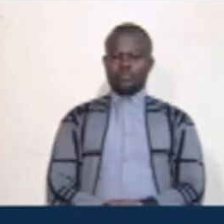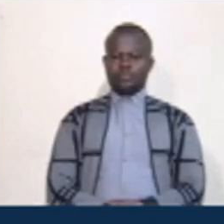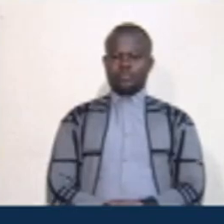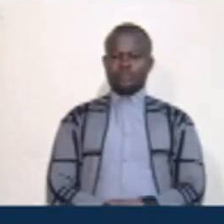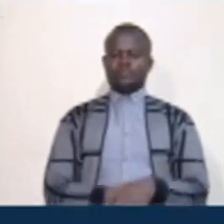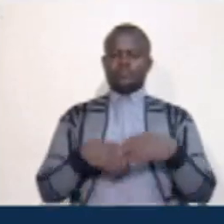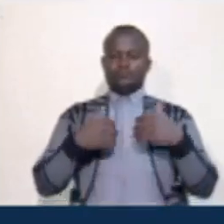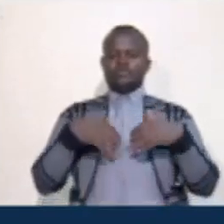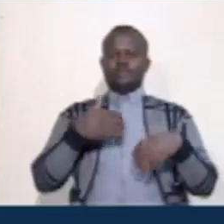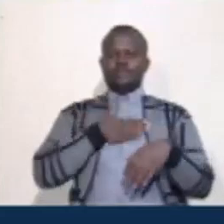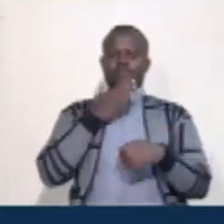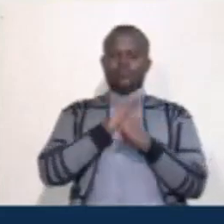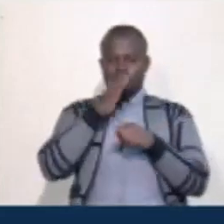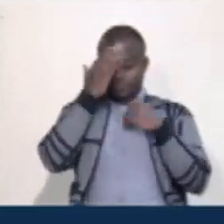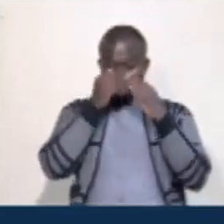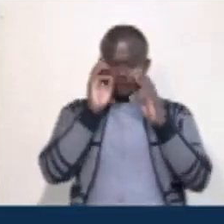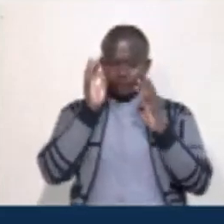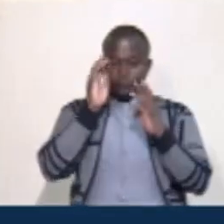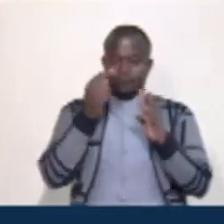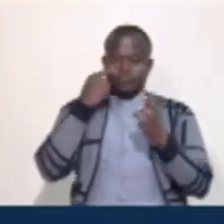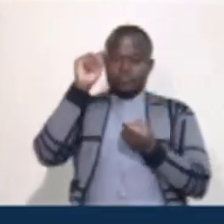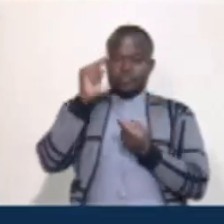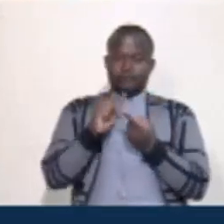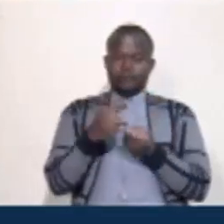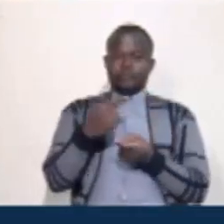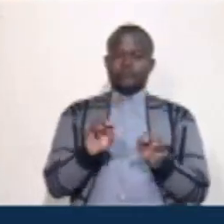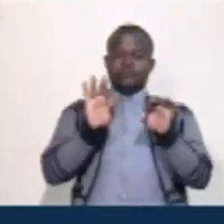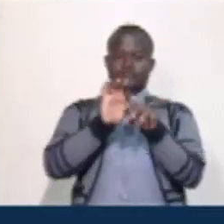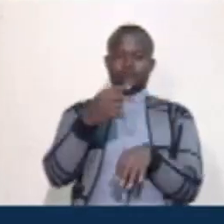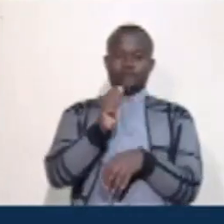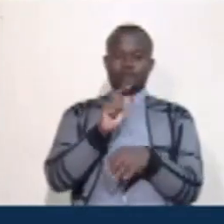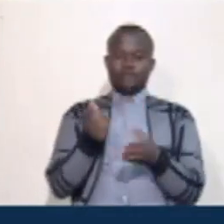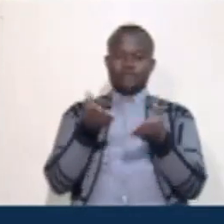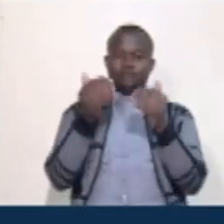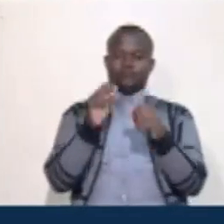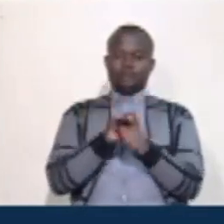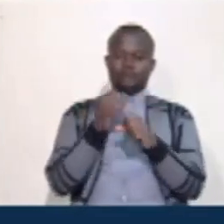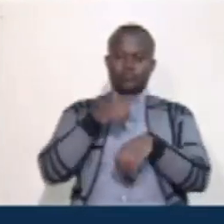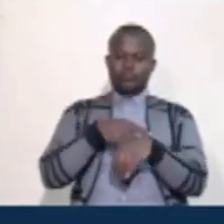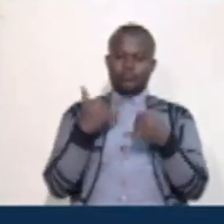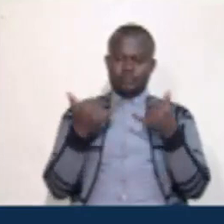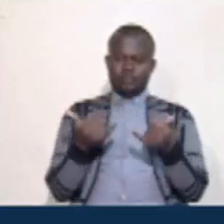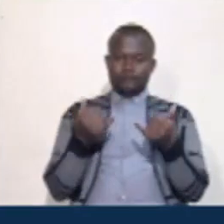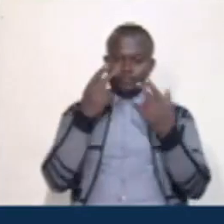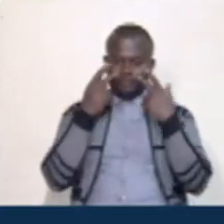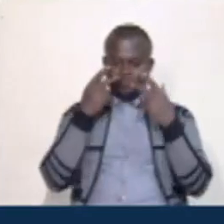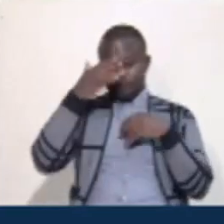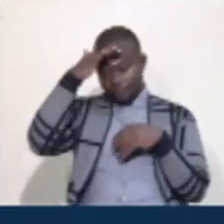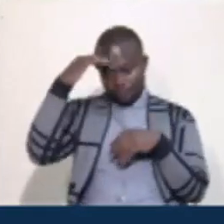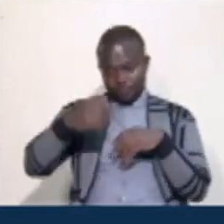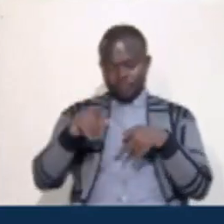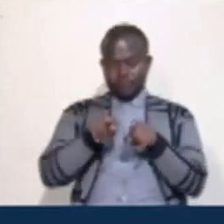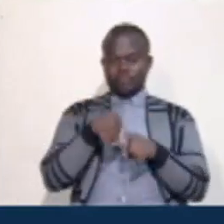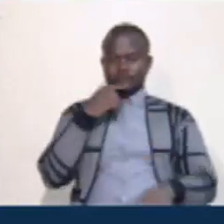inkuru abaturage bishimiye kuko biteze igabanuka ry'ibiciro bya gaze byazamutse muri iki gihe ndetse bakanayibona bibagoye, nk'uko bivugwa